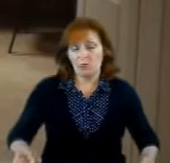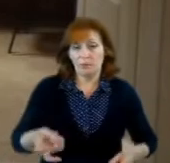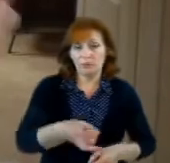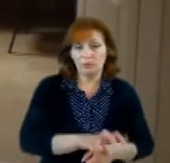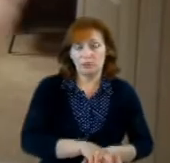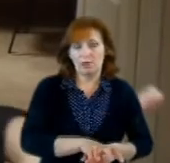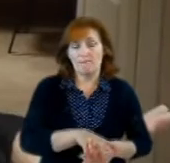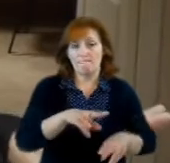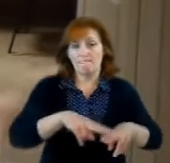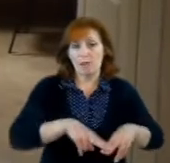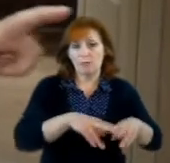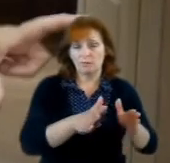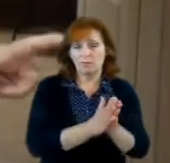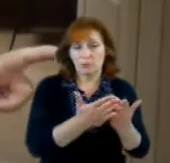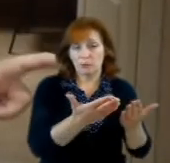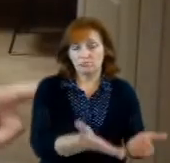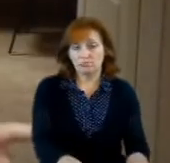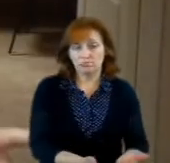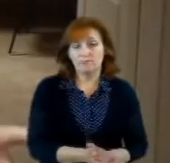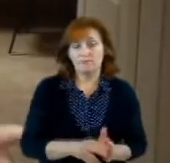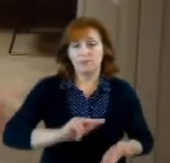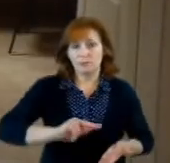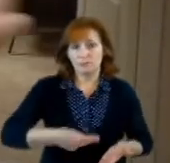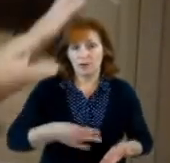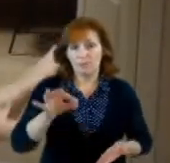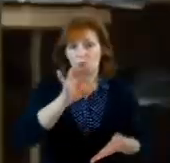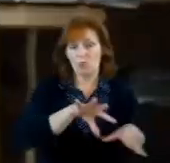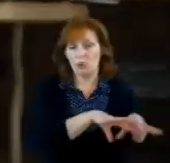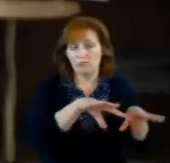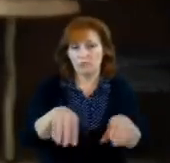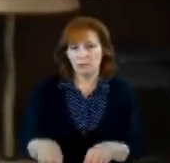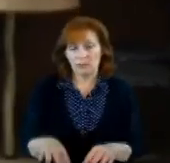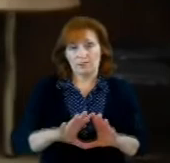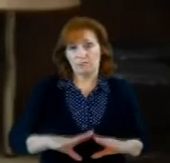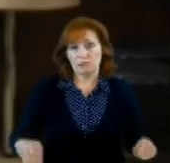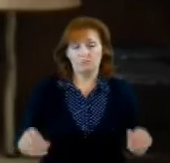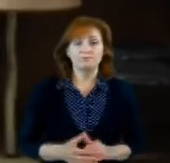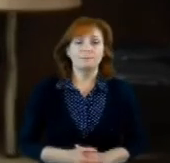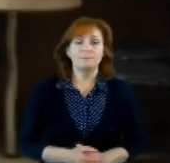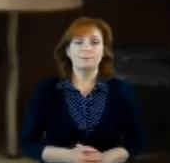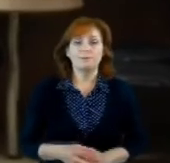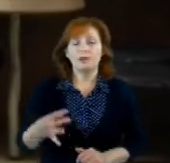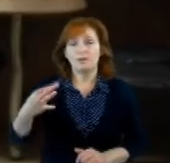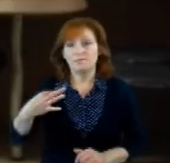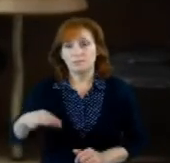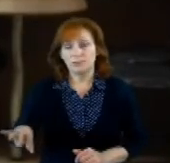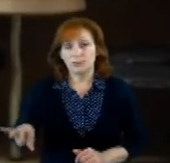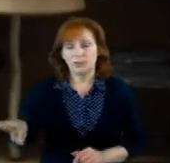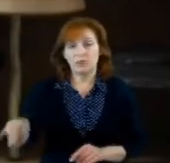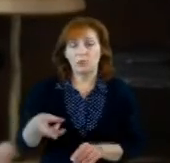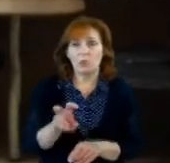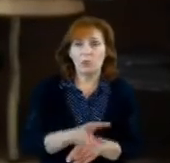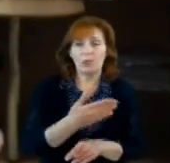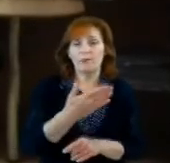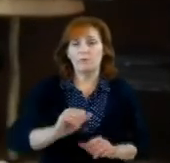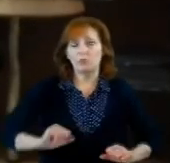паспорт, справка про переселення і все. Син ходить, його друзі